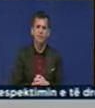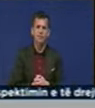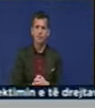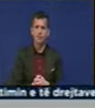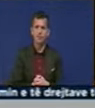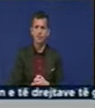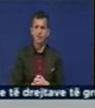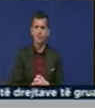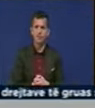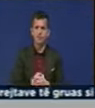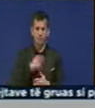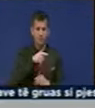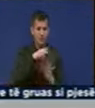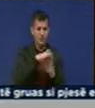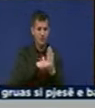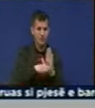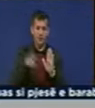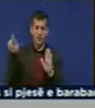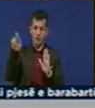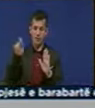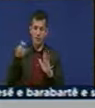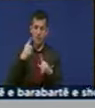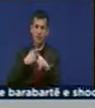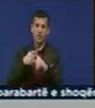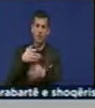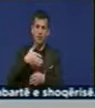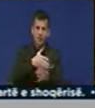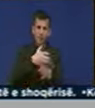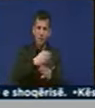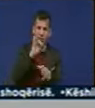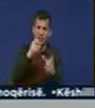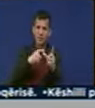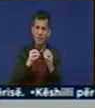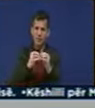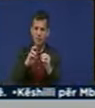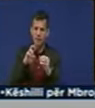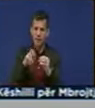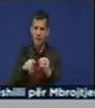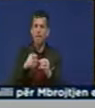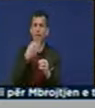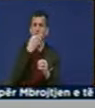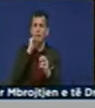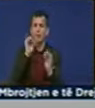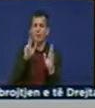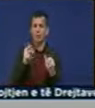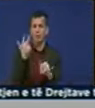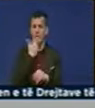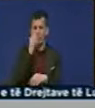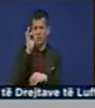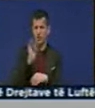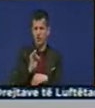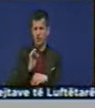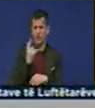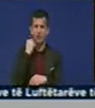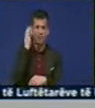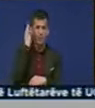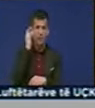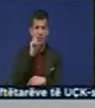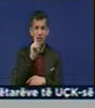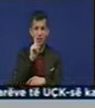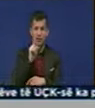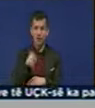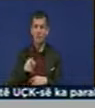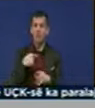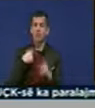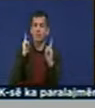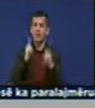Fal ligjeve të Evropës dhe fal kontributit të OSBE-s, kemi një kvotë edhe ne 30%, por kjo nuk do të thotë që